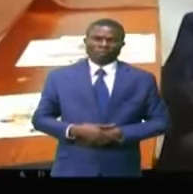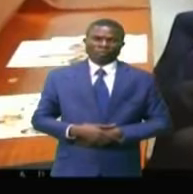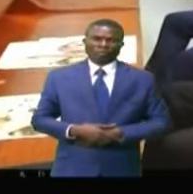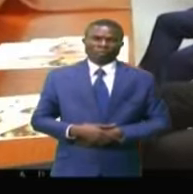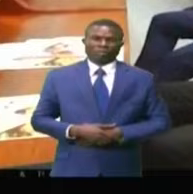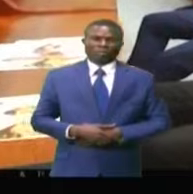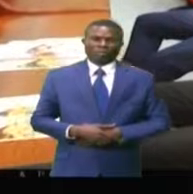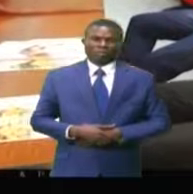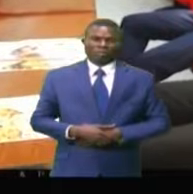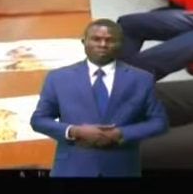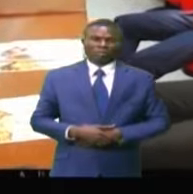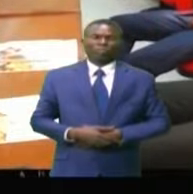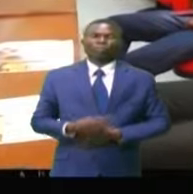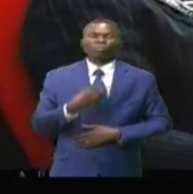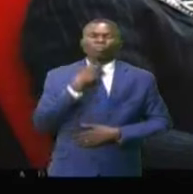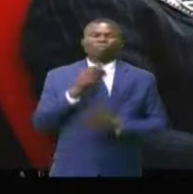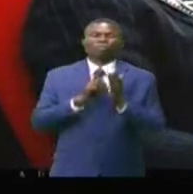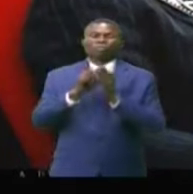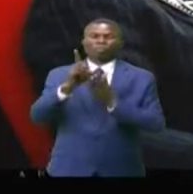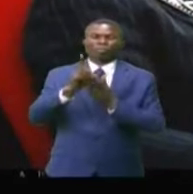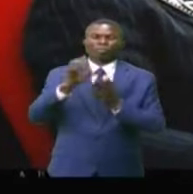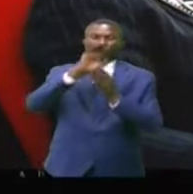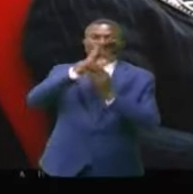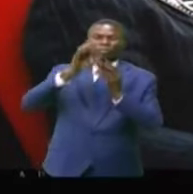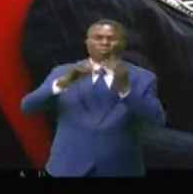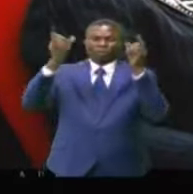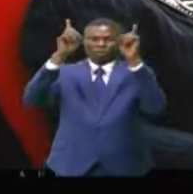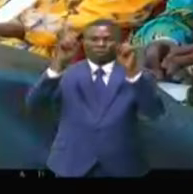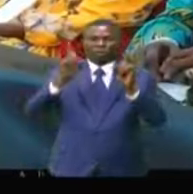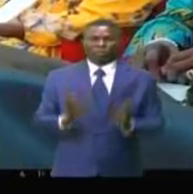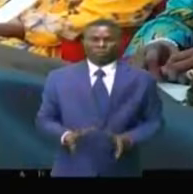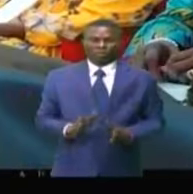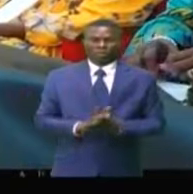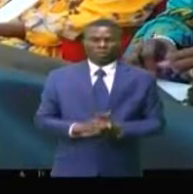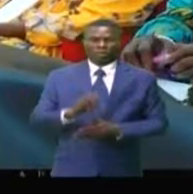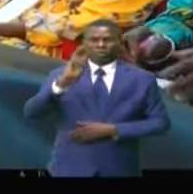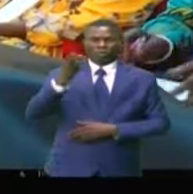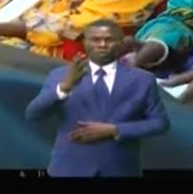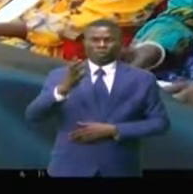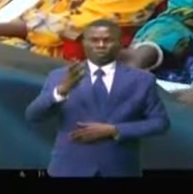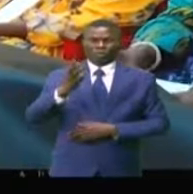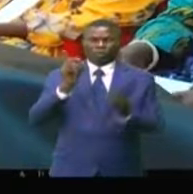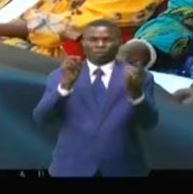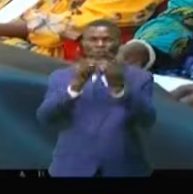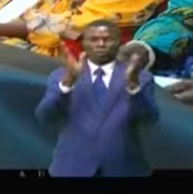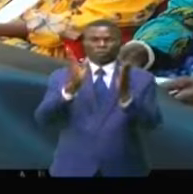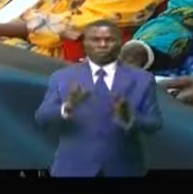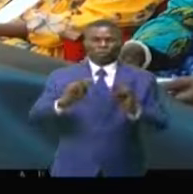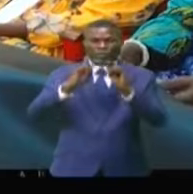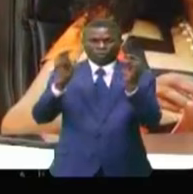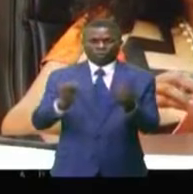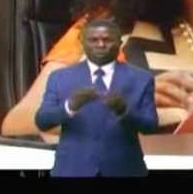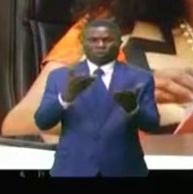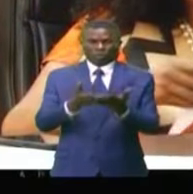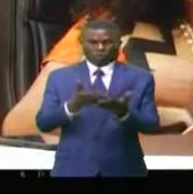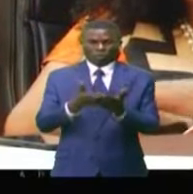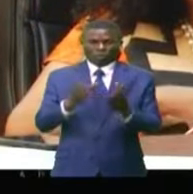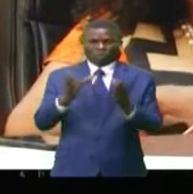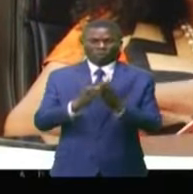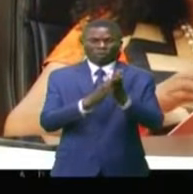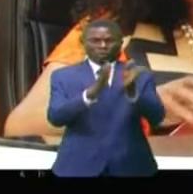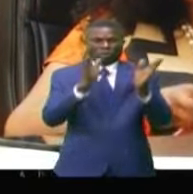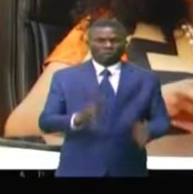véritable fléau qui bloque l'épanouissement du continent africain. La troisième consultation des parties prenantes avec les